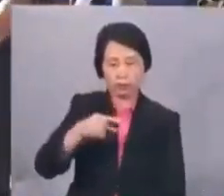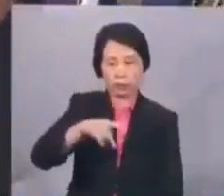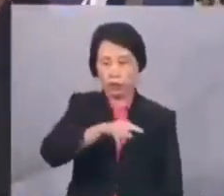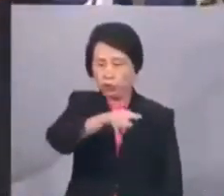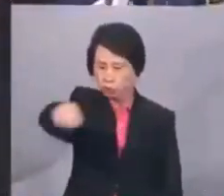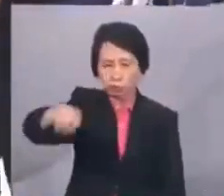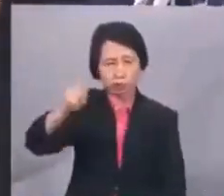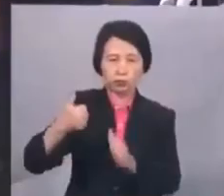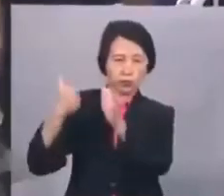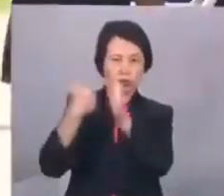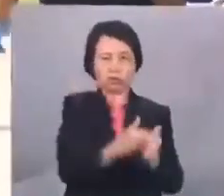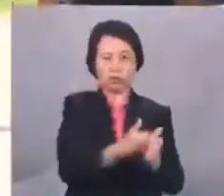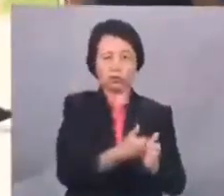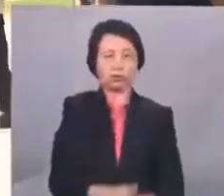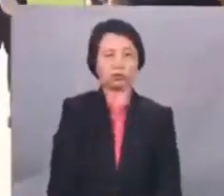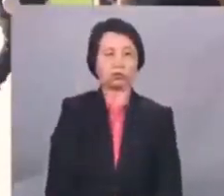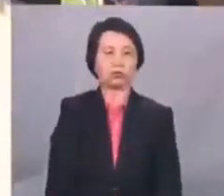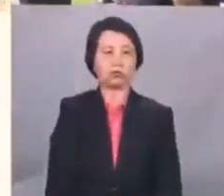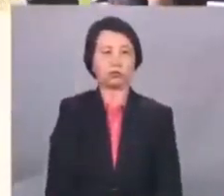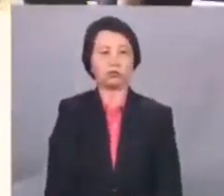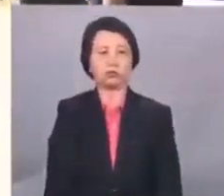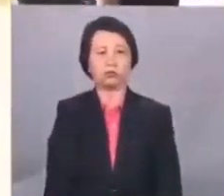dipatuhi semua penduduk